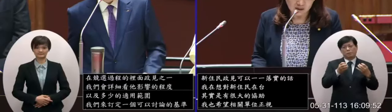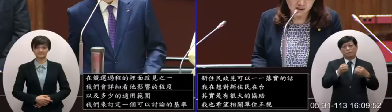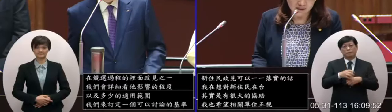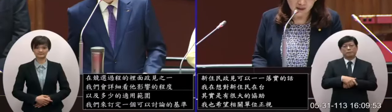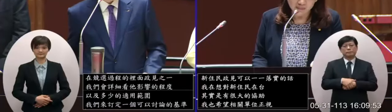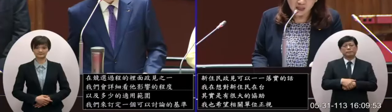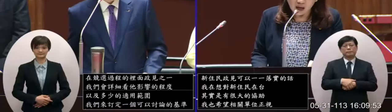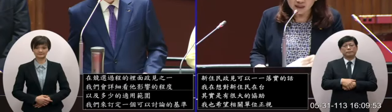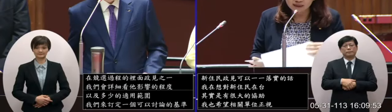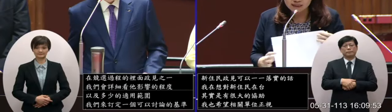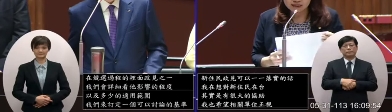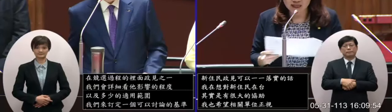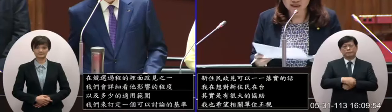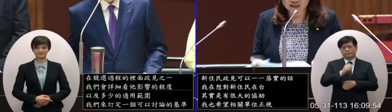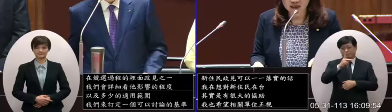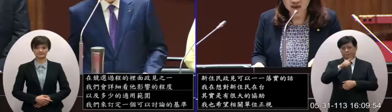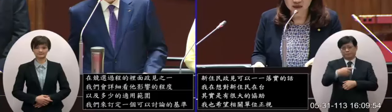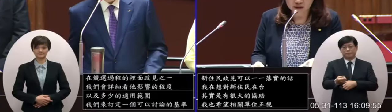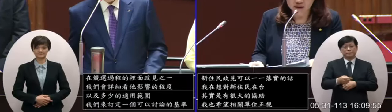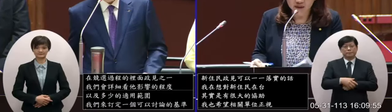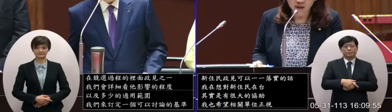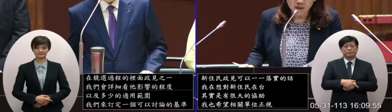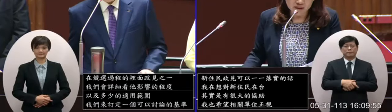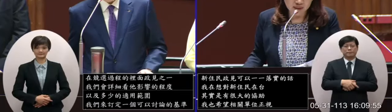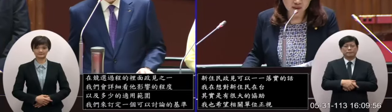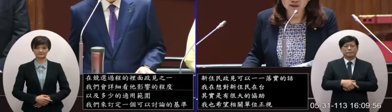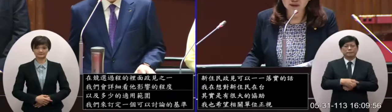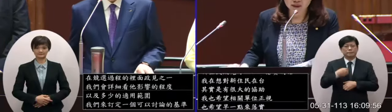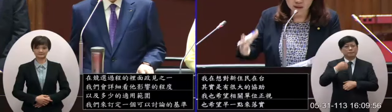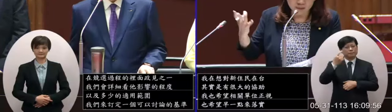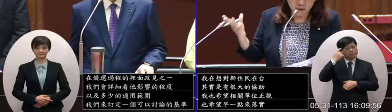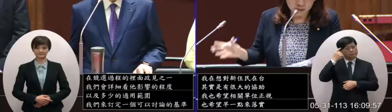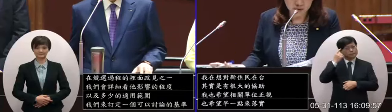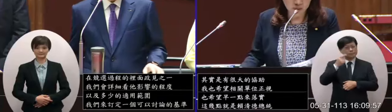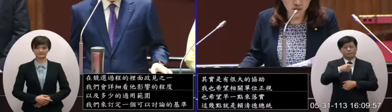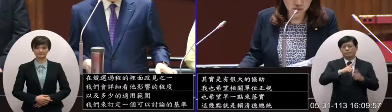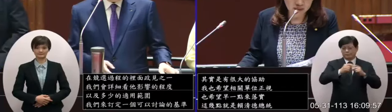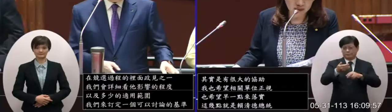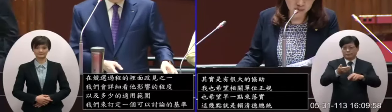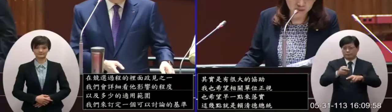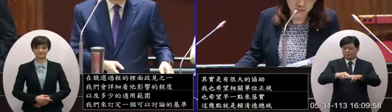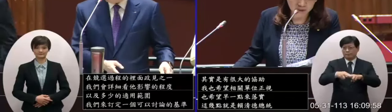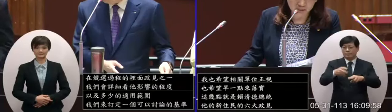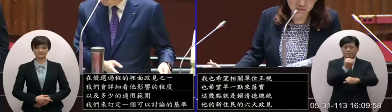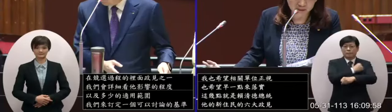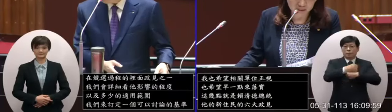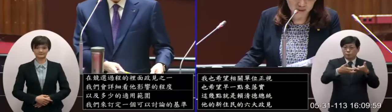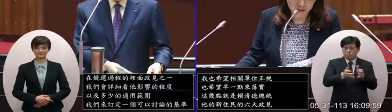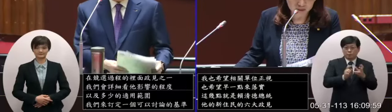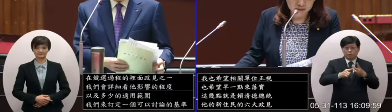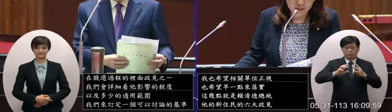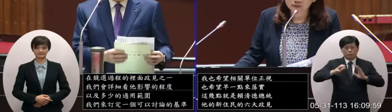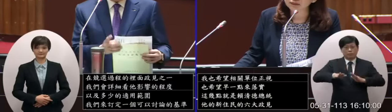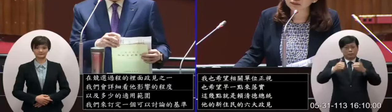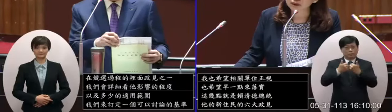个探讨。OK， 那下来呢，下一个议题呢，我想请各位回座，我请劳动部跟国发